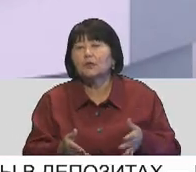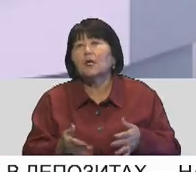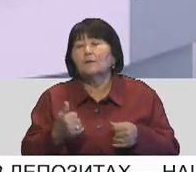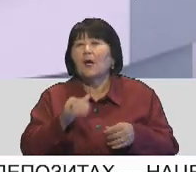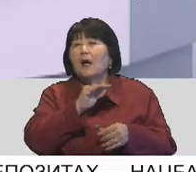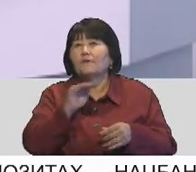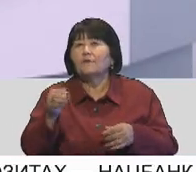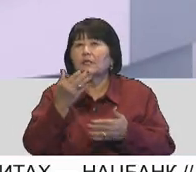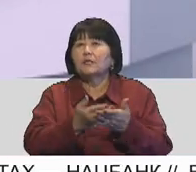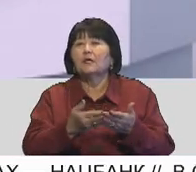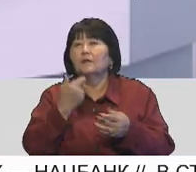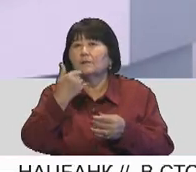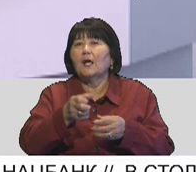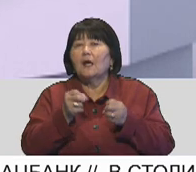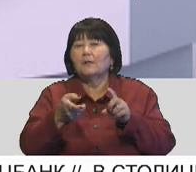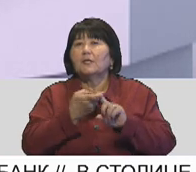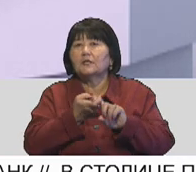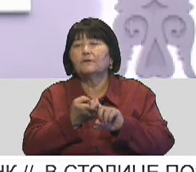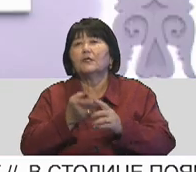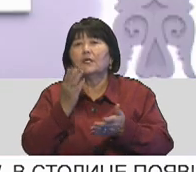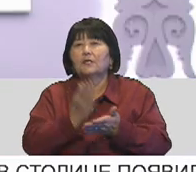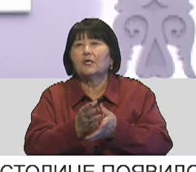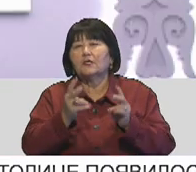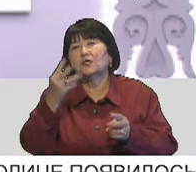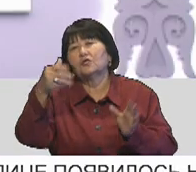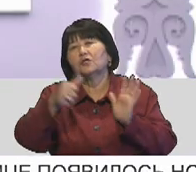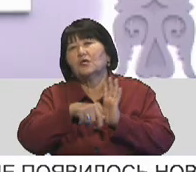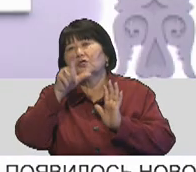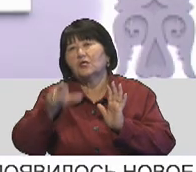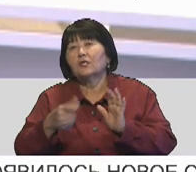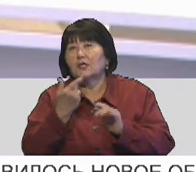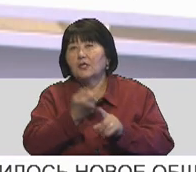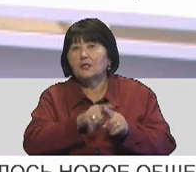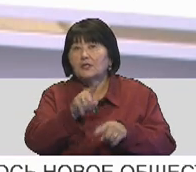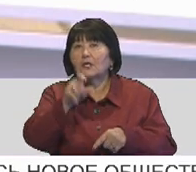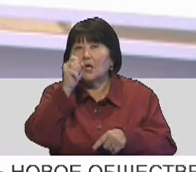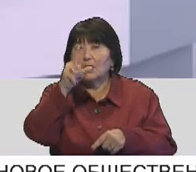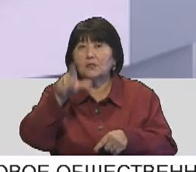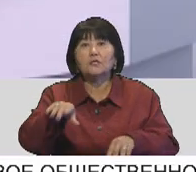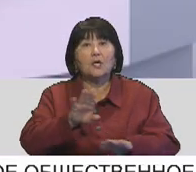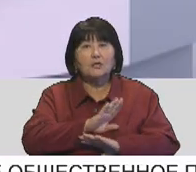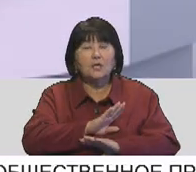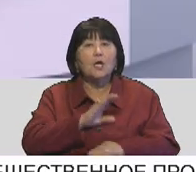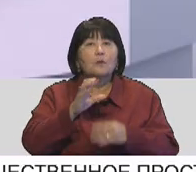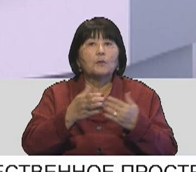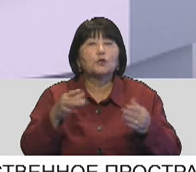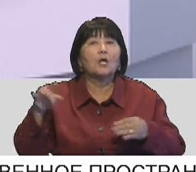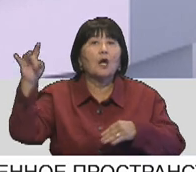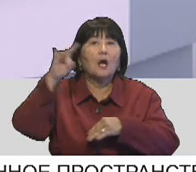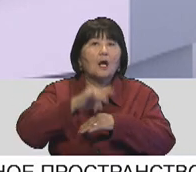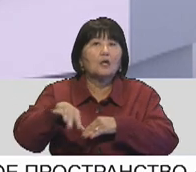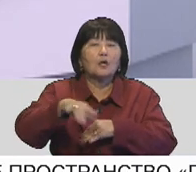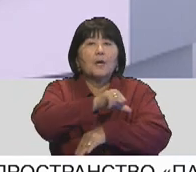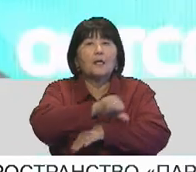официальным данным в руанде опасным вирусом заразились 36 человек из них один скончались в международных аэропортах и на